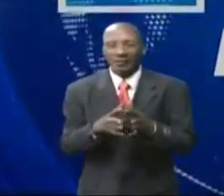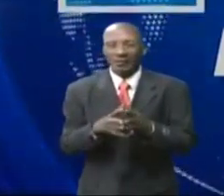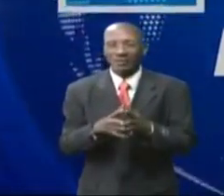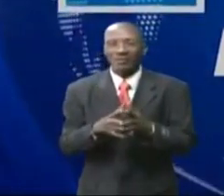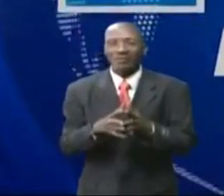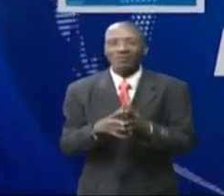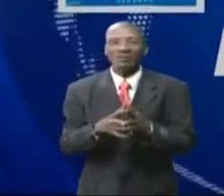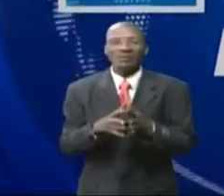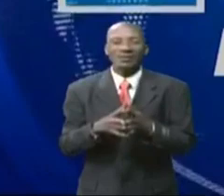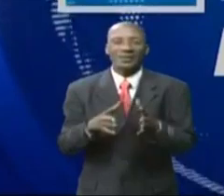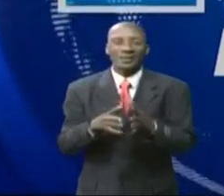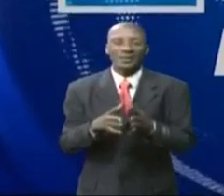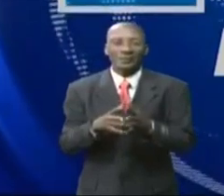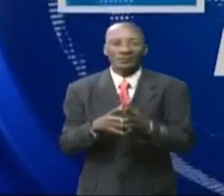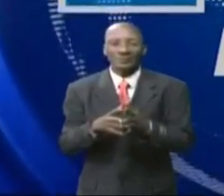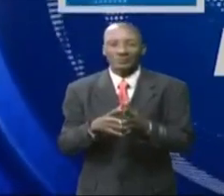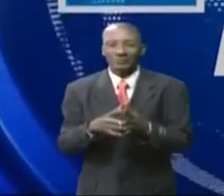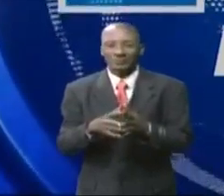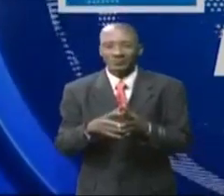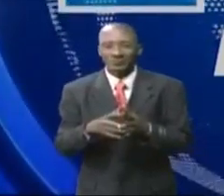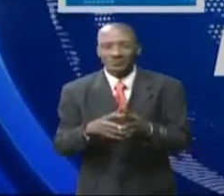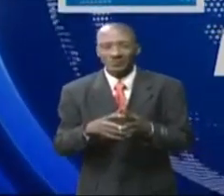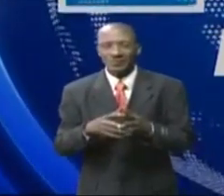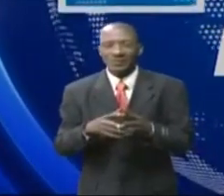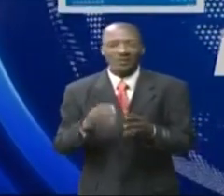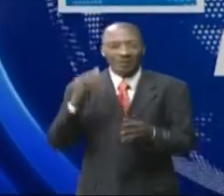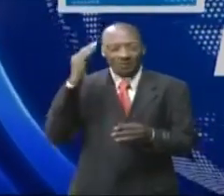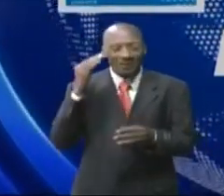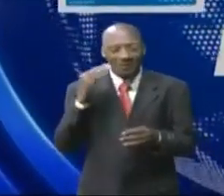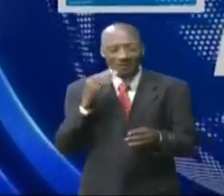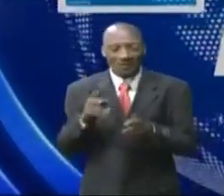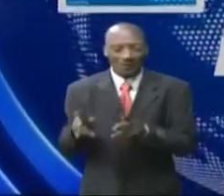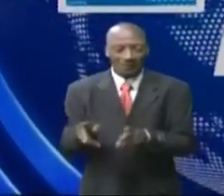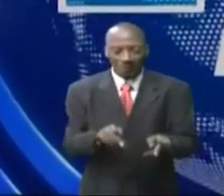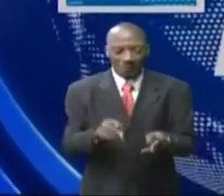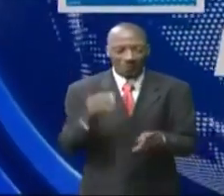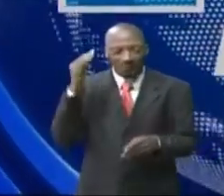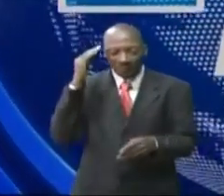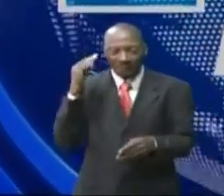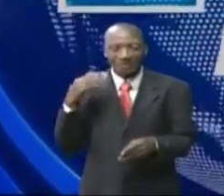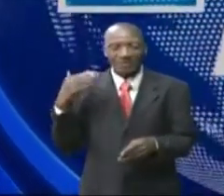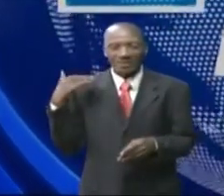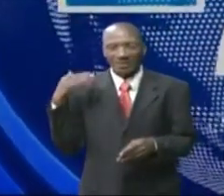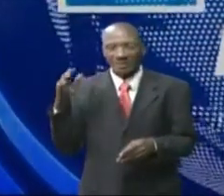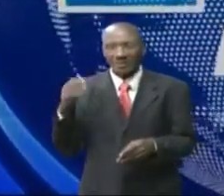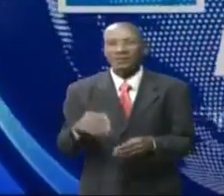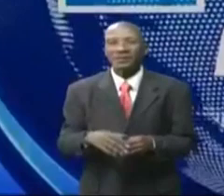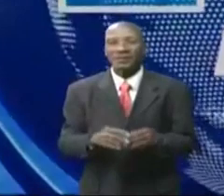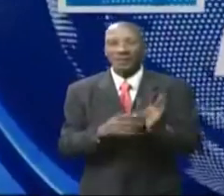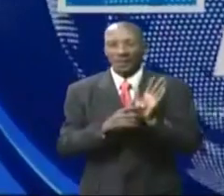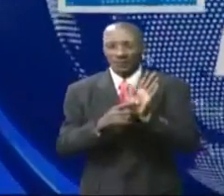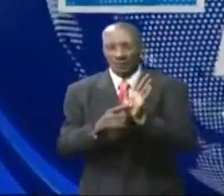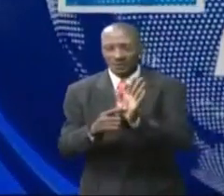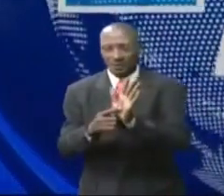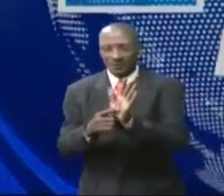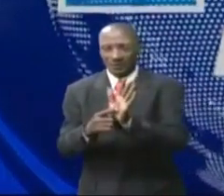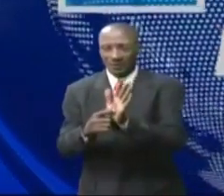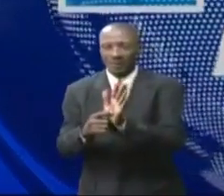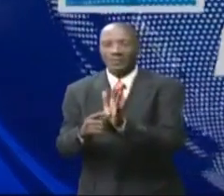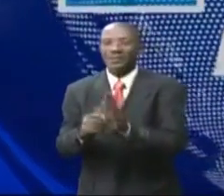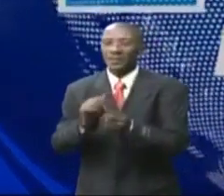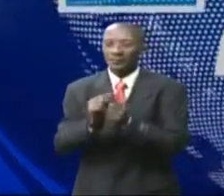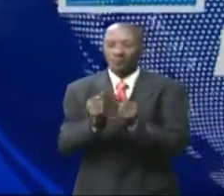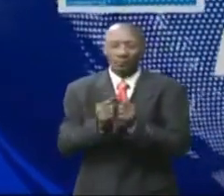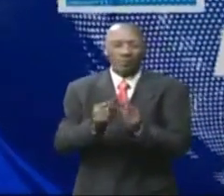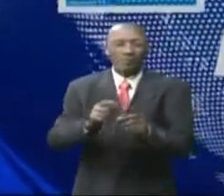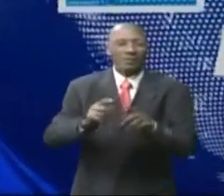l'Assemblée générale des Nations Unies, la ministre d'État, ministre du Plan, a présenté la collecte des données comme élément de renforcement de